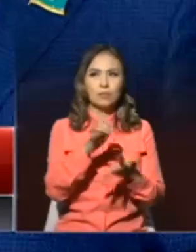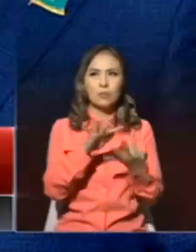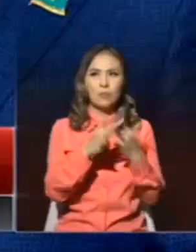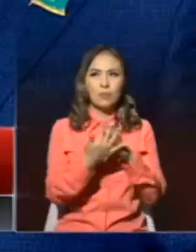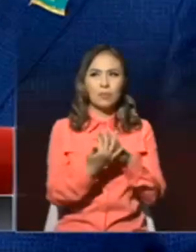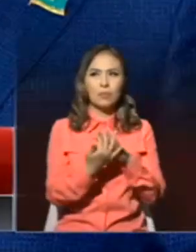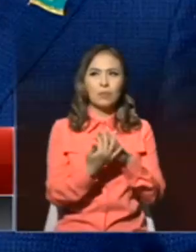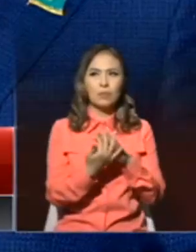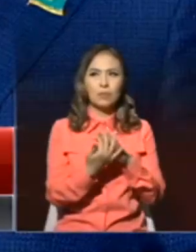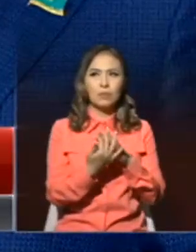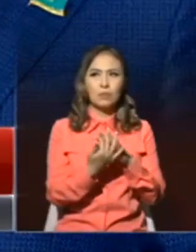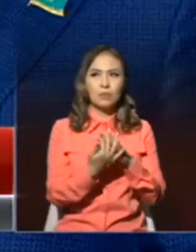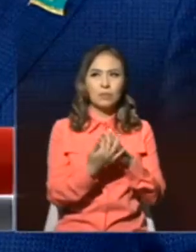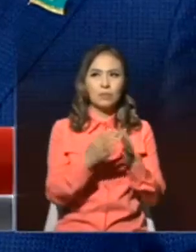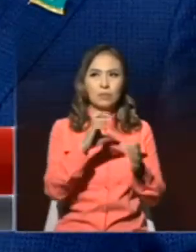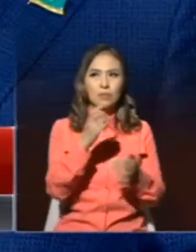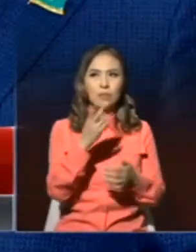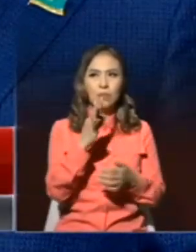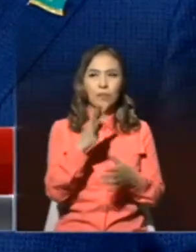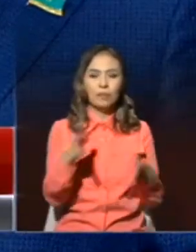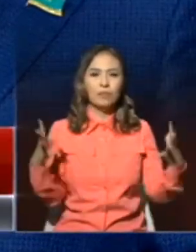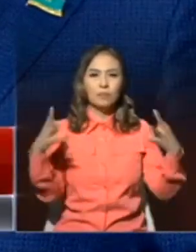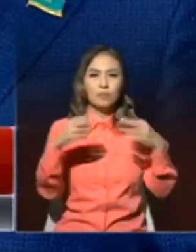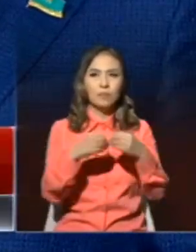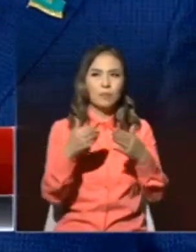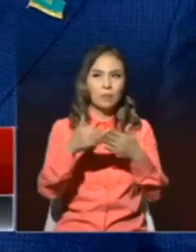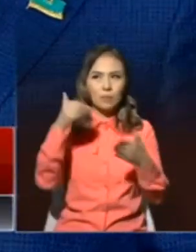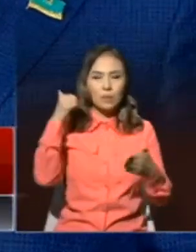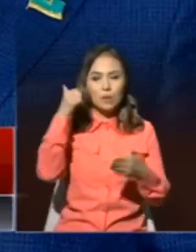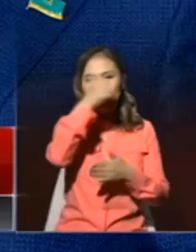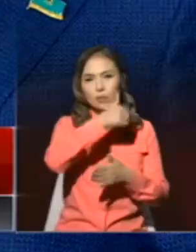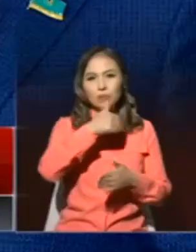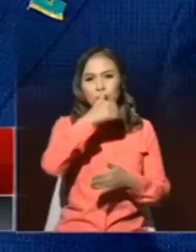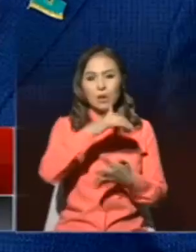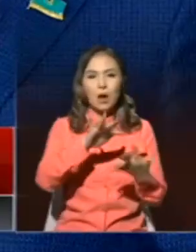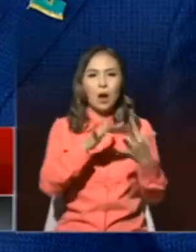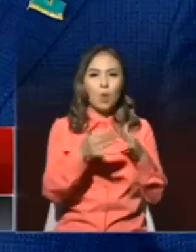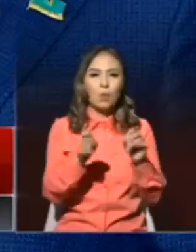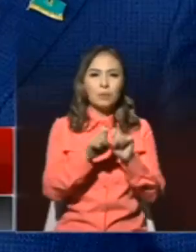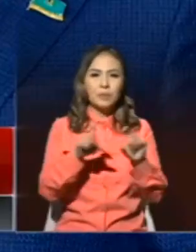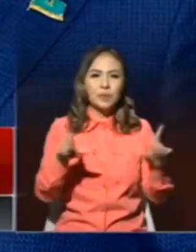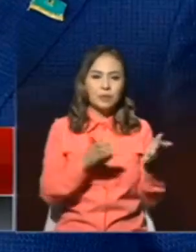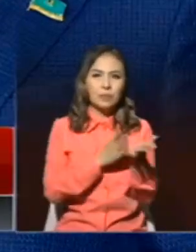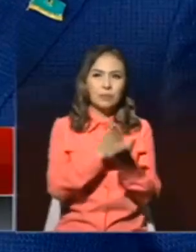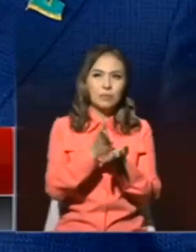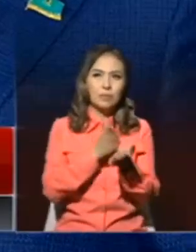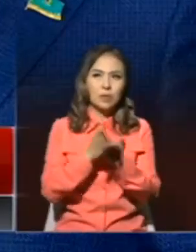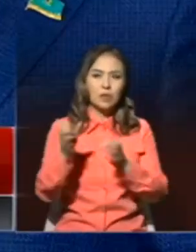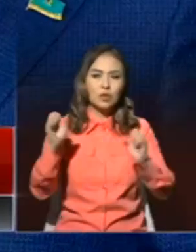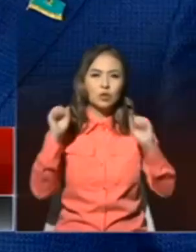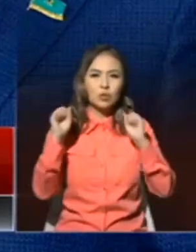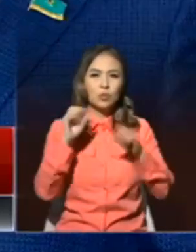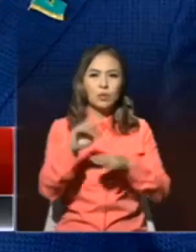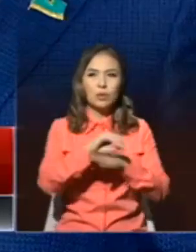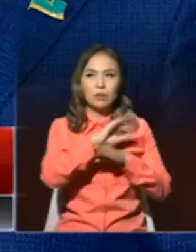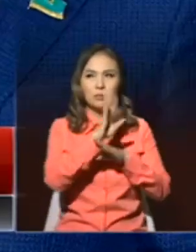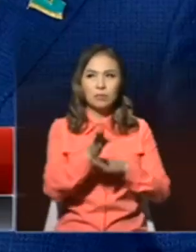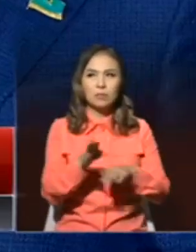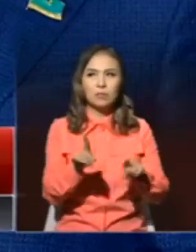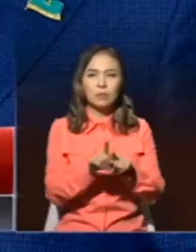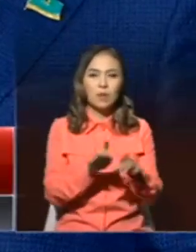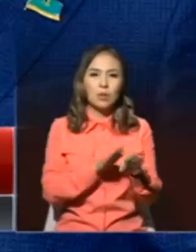мәселен, Сергей Цырульниковпен бірлесіп істеп жатқан былтырдан бері. Кәдімгі ауыл мектептеріне барады, спорттық жабдықтарын береміз